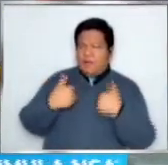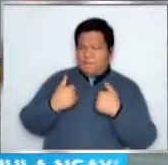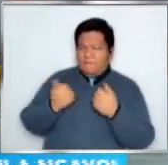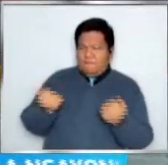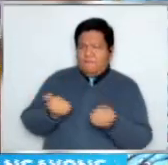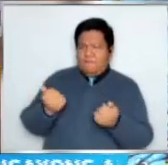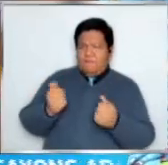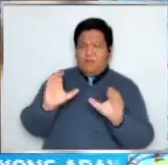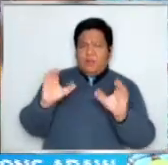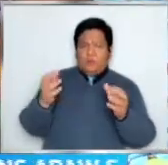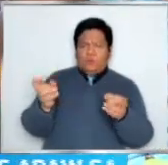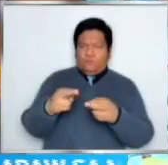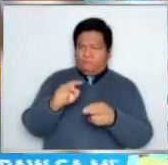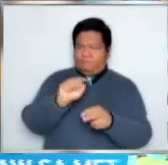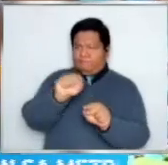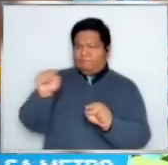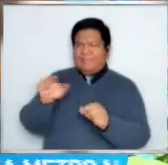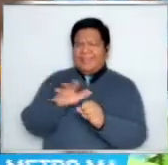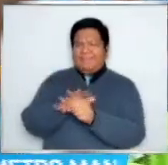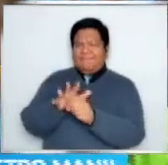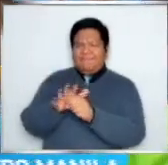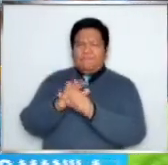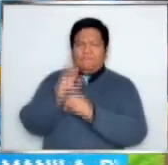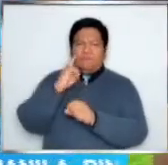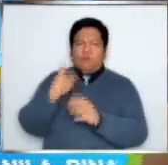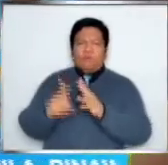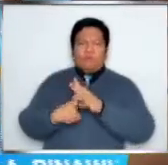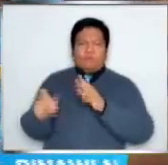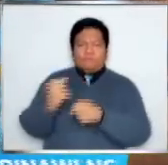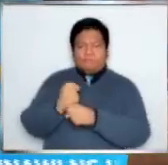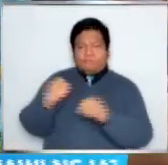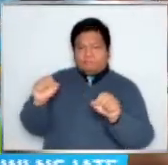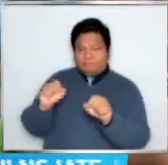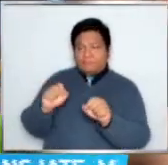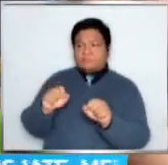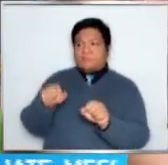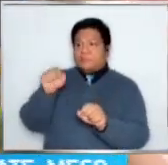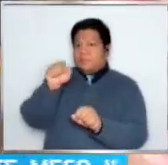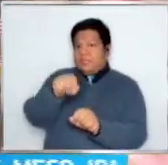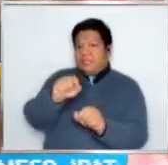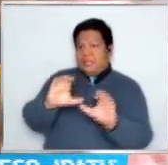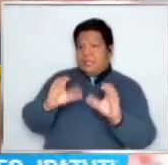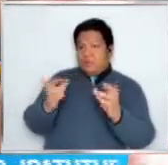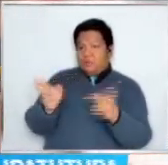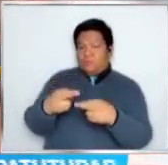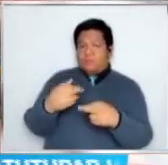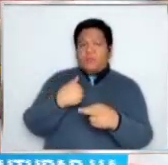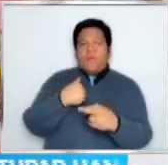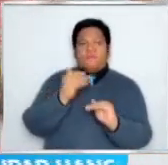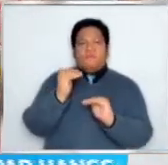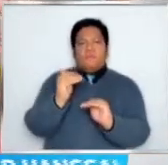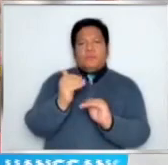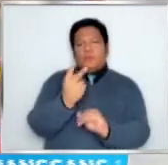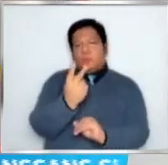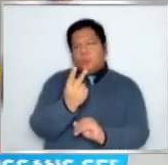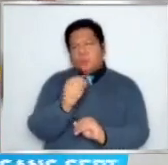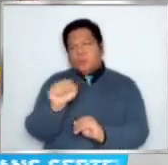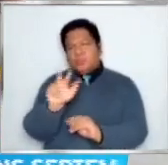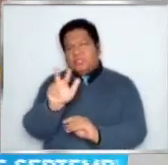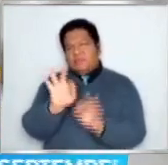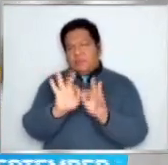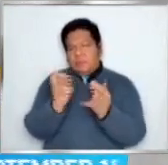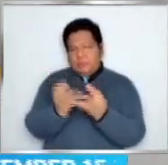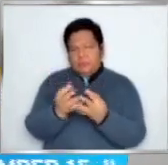center dito lang sa bayan ng Atimonan. Sa isang classroom ay mayroong 2 hanggang 3 pamilya upang masunod yung social